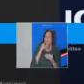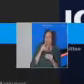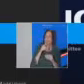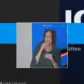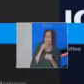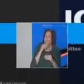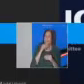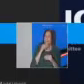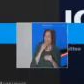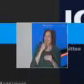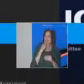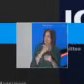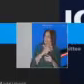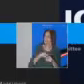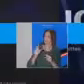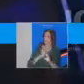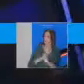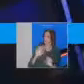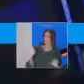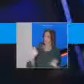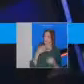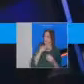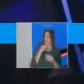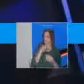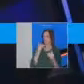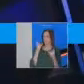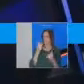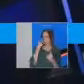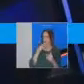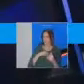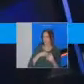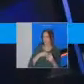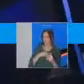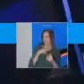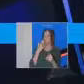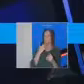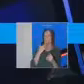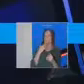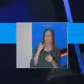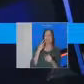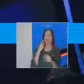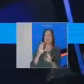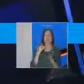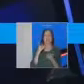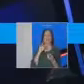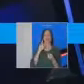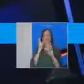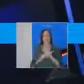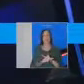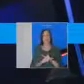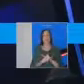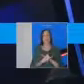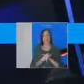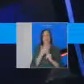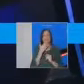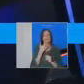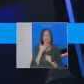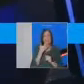את מדברת עברית צחה וזה יופי, ואני שמח, תודה רבה, אבל עכשיו שימי לב, בישראל זה נראה כאילו זה